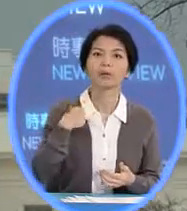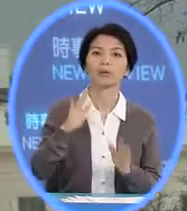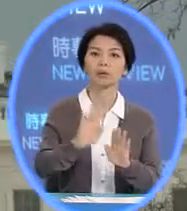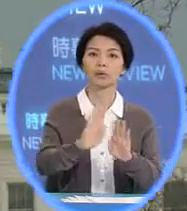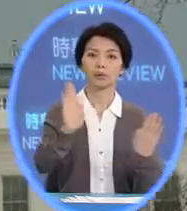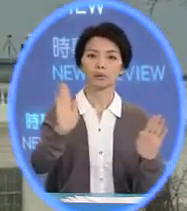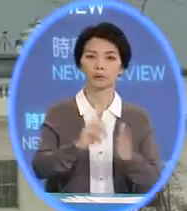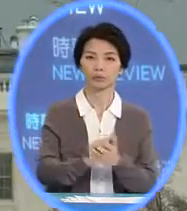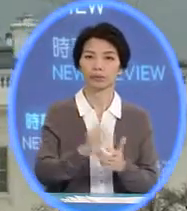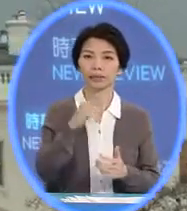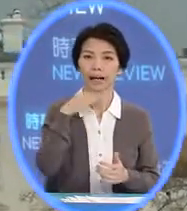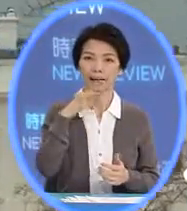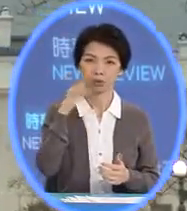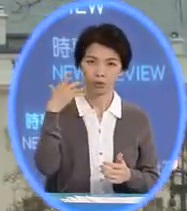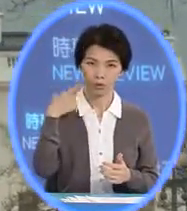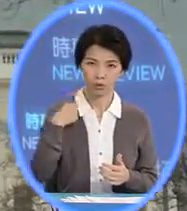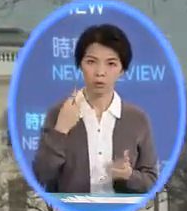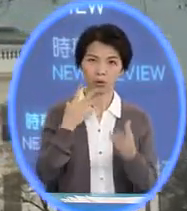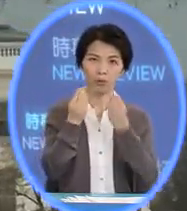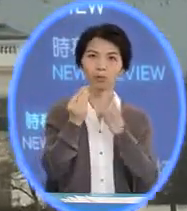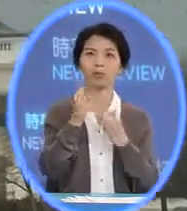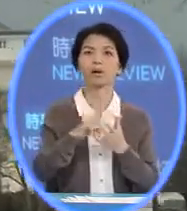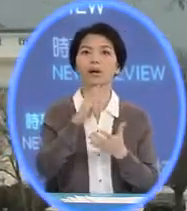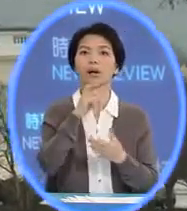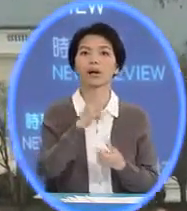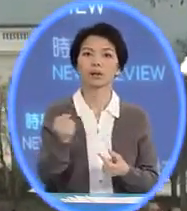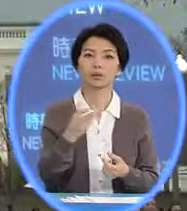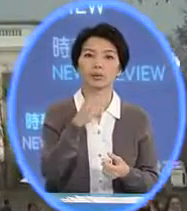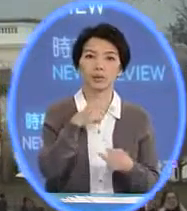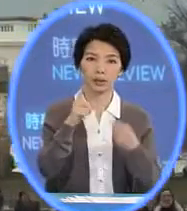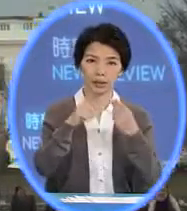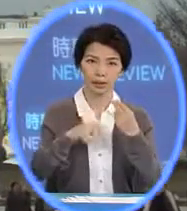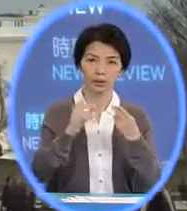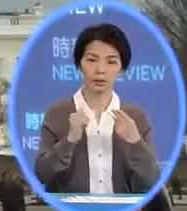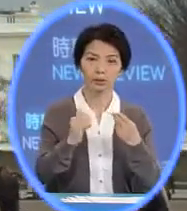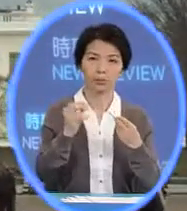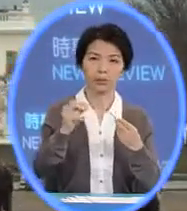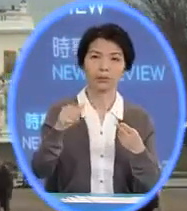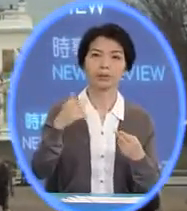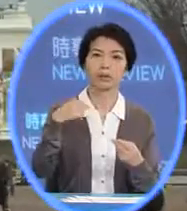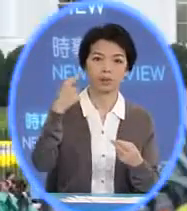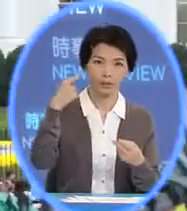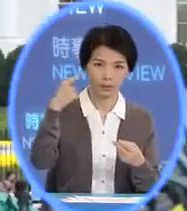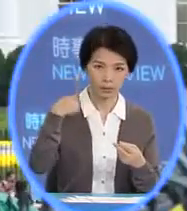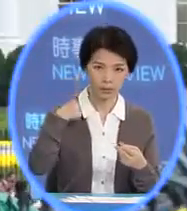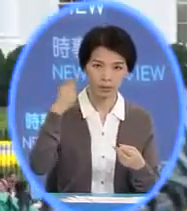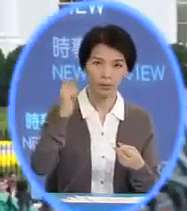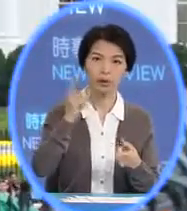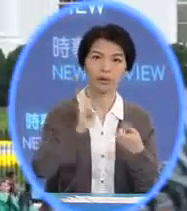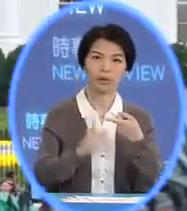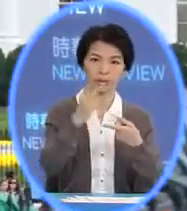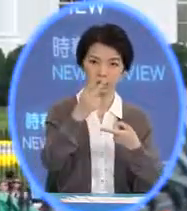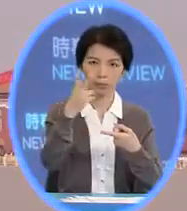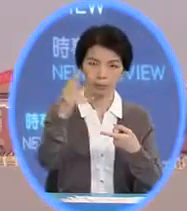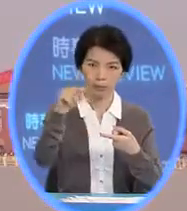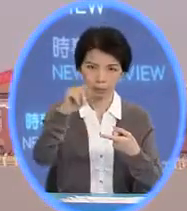雙方警告，如果中方報復，會準備啟動向另外2670億美元的中國貨品徵收25%